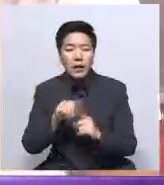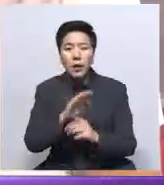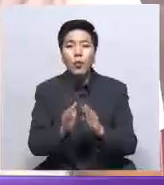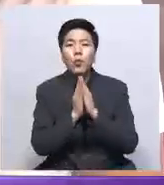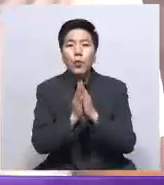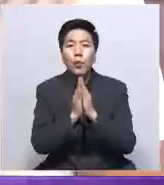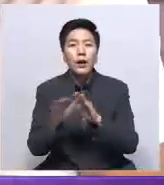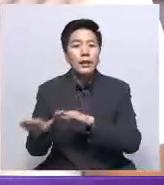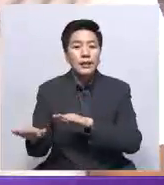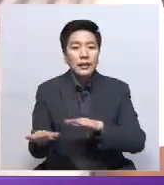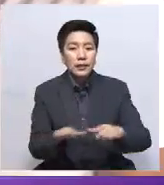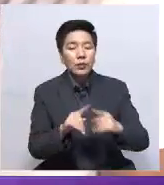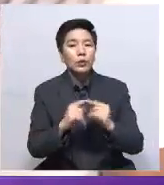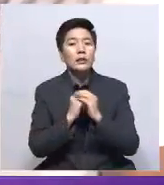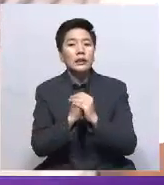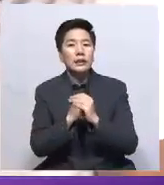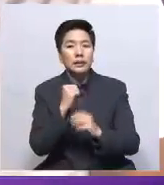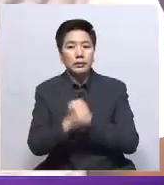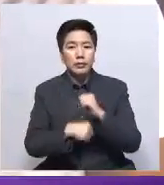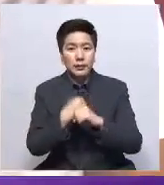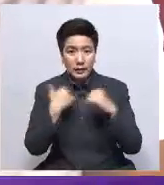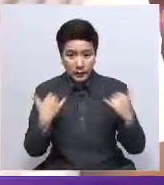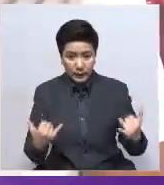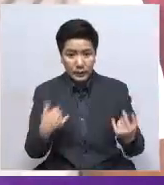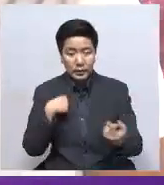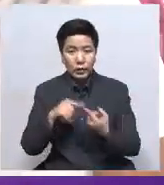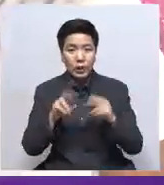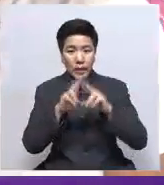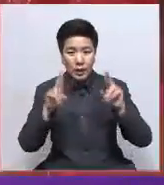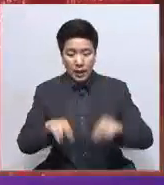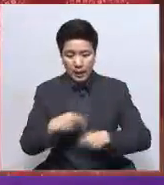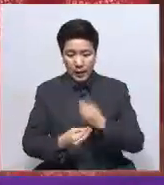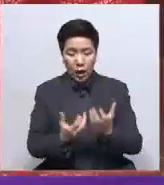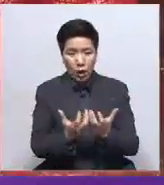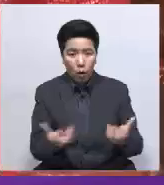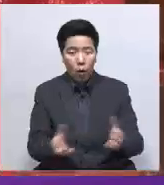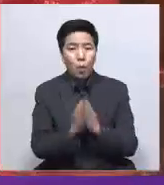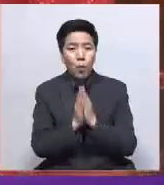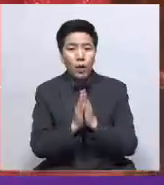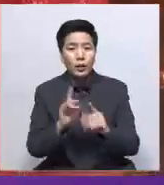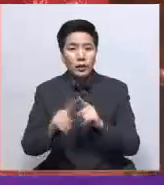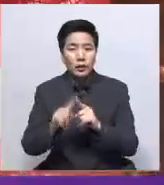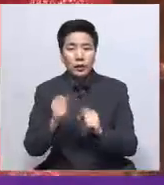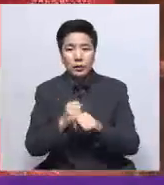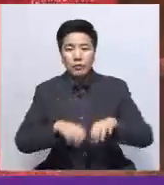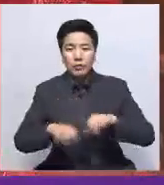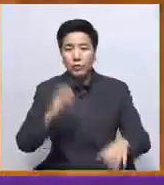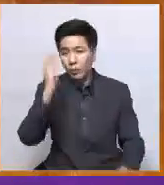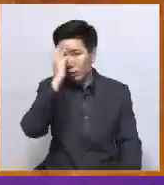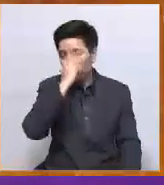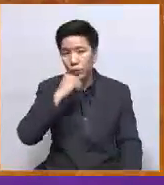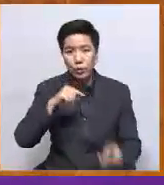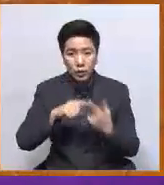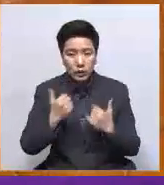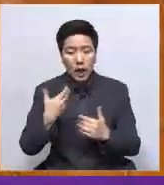การไหว้เพื่อเตรียมพร้อมสำหรับเทศกาลตรุษจีนในปีนี้ขณะที่ร้านจำหน่ายเครื่องประดับและของไหว้ต่างๆก็ตกแต่งร้านอย่างสวยง